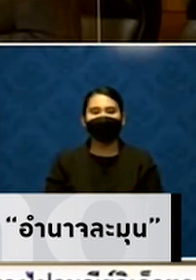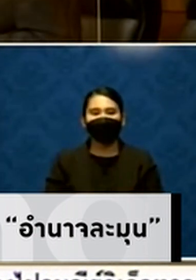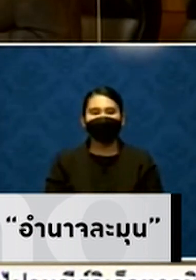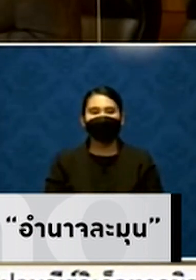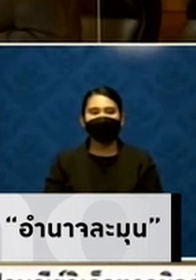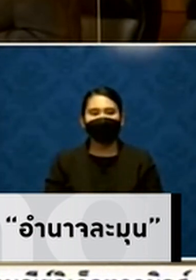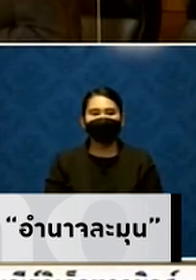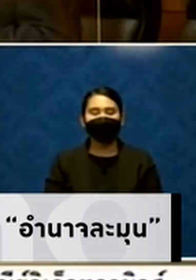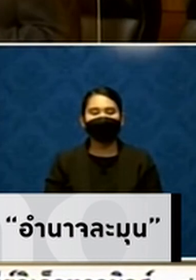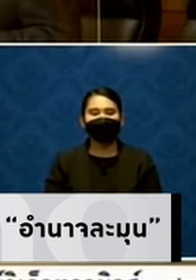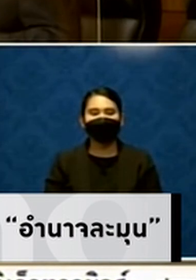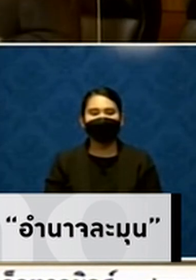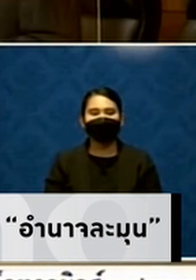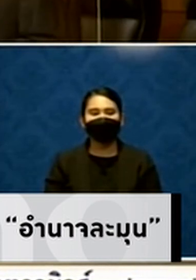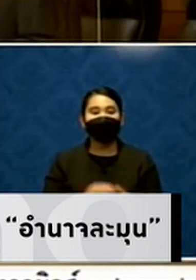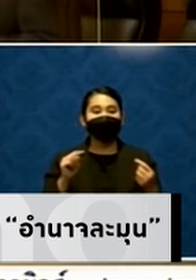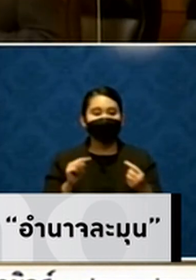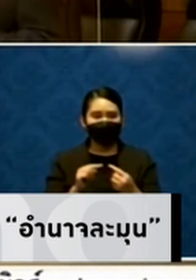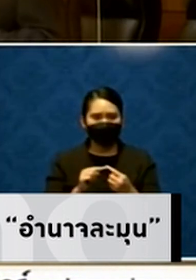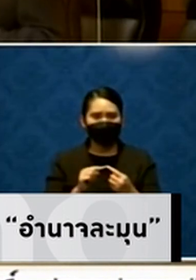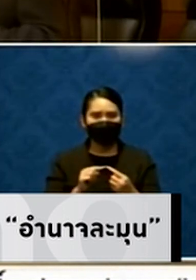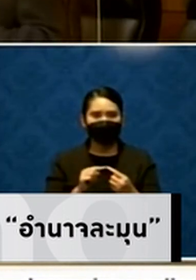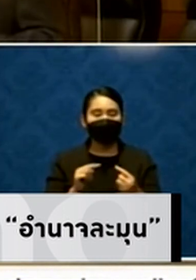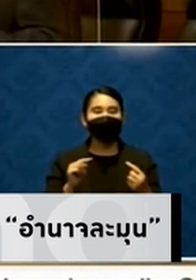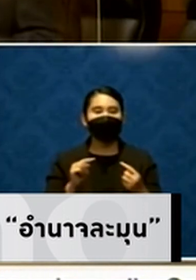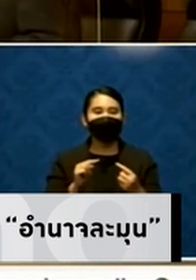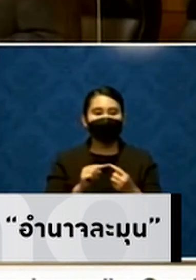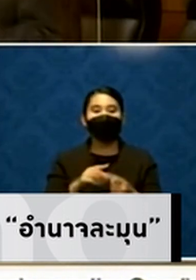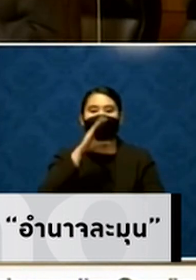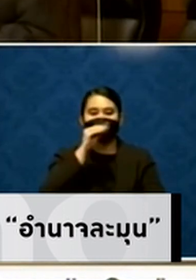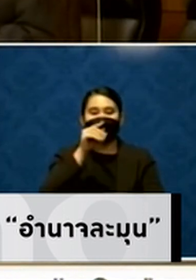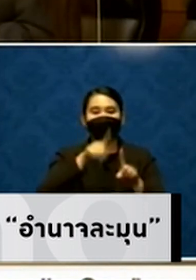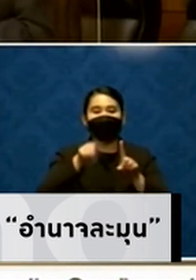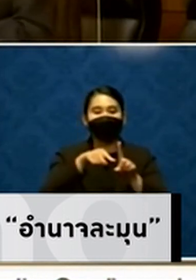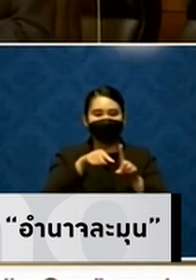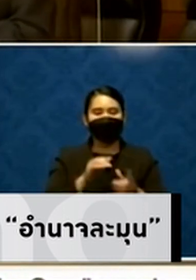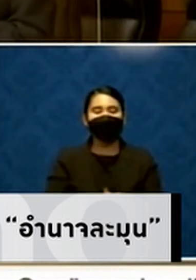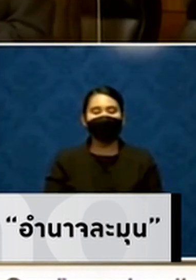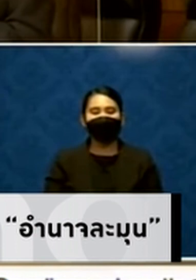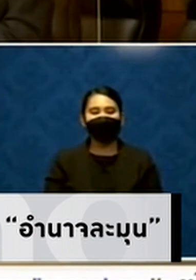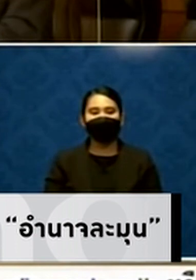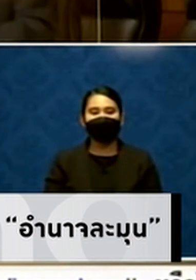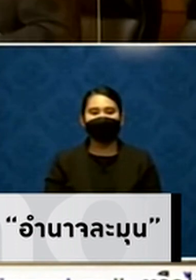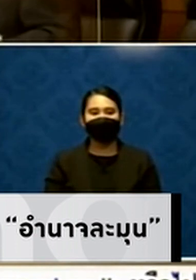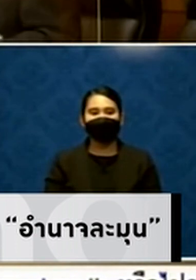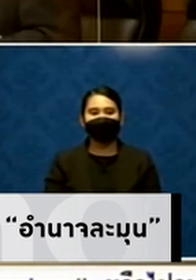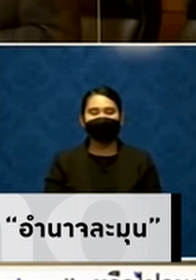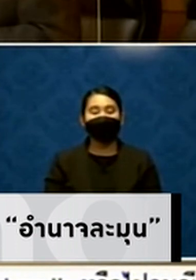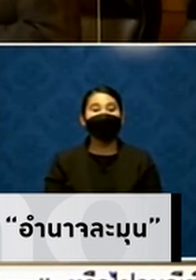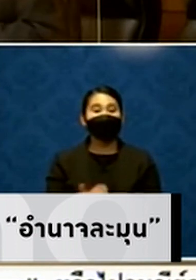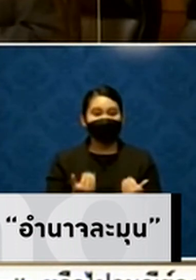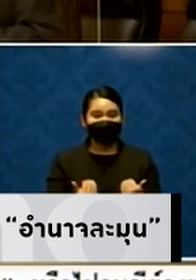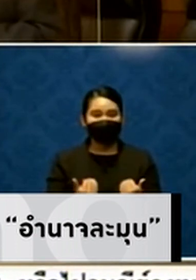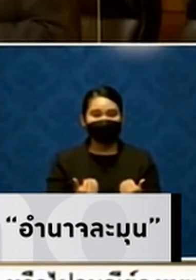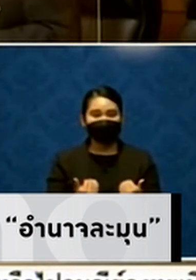กนะฮะที่เรียกว่า Global Agenda Sustainable Development Goals ในลักษณะการนี้